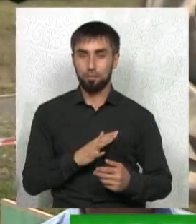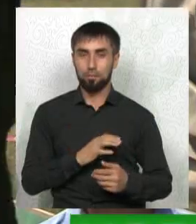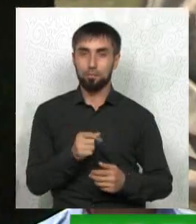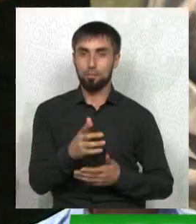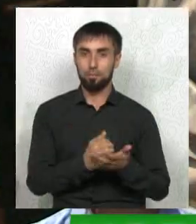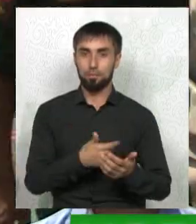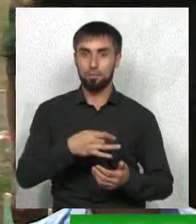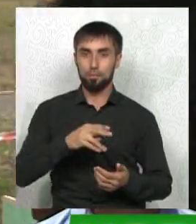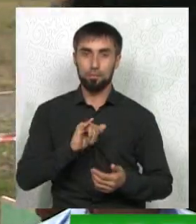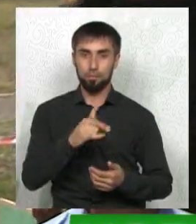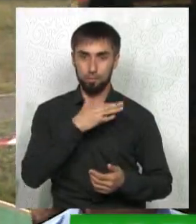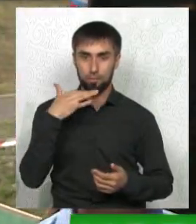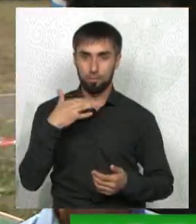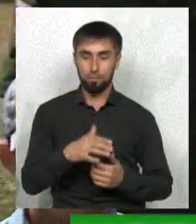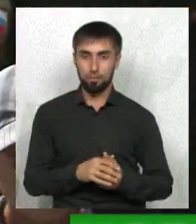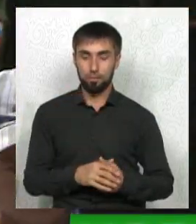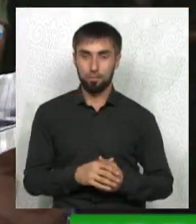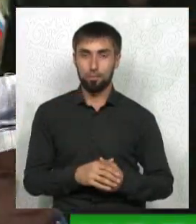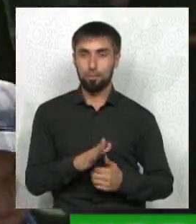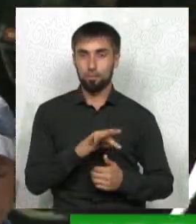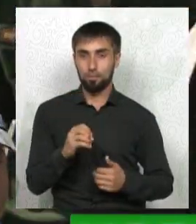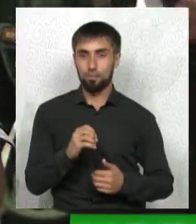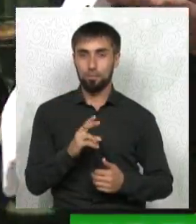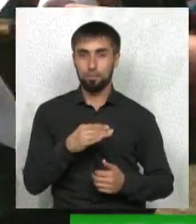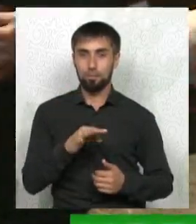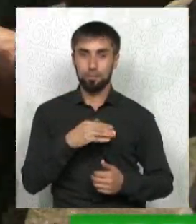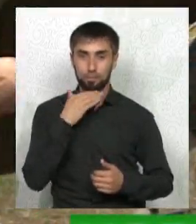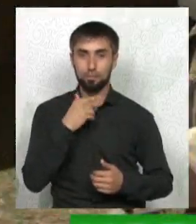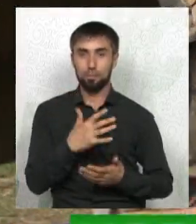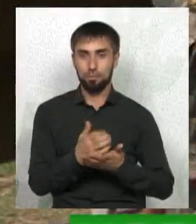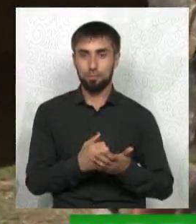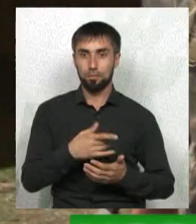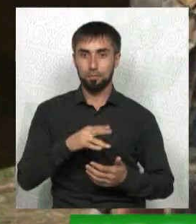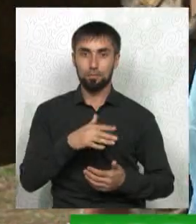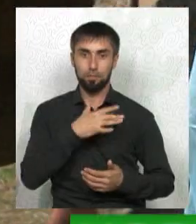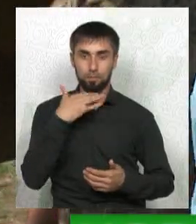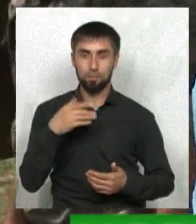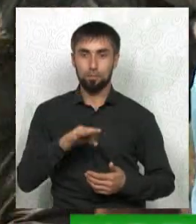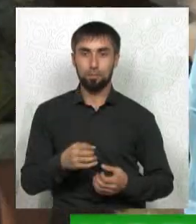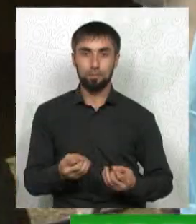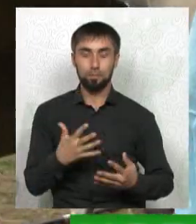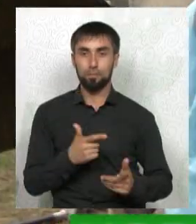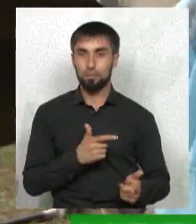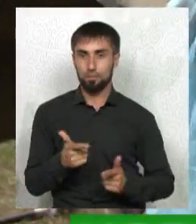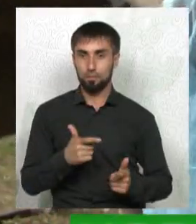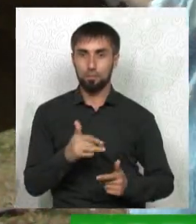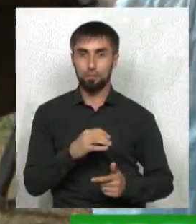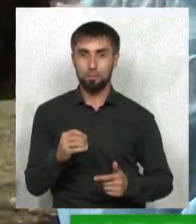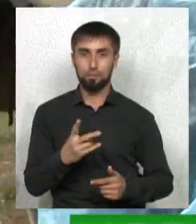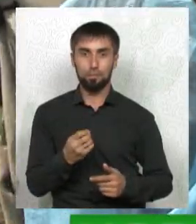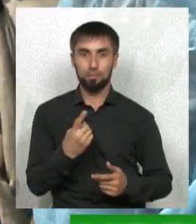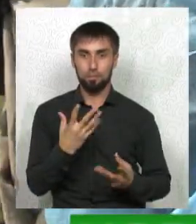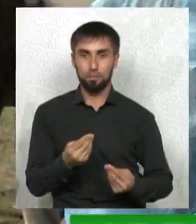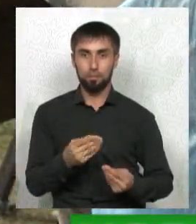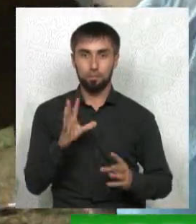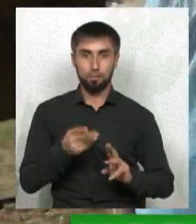запасов гречки много у вас? Да, вроде как хватает. На самом деле запасов гречки много, поскольку готовились уже не один день